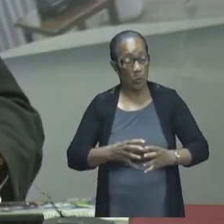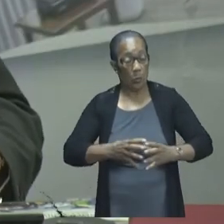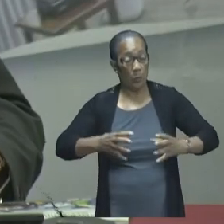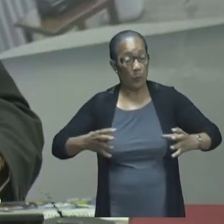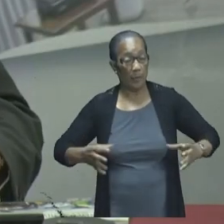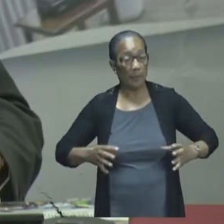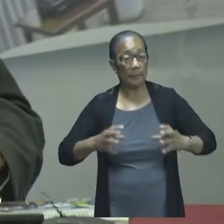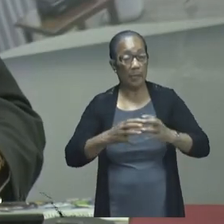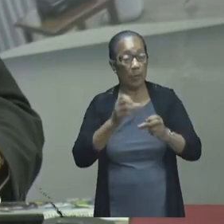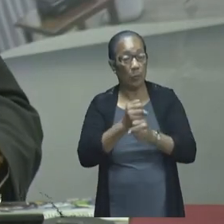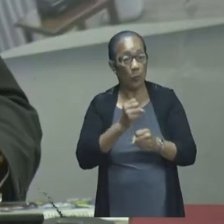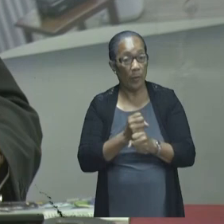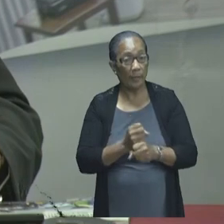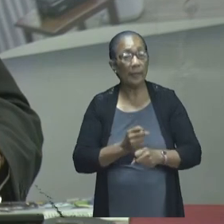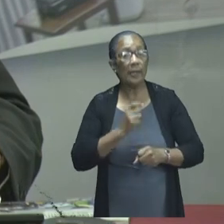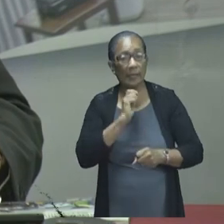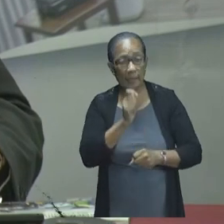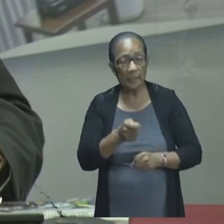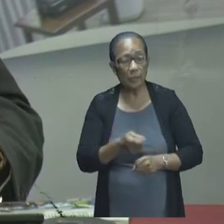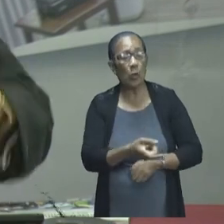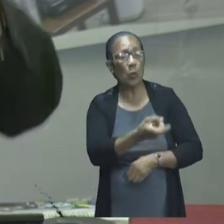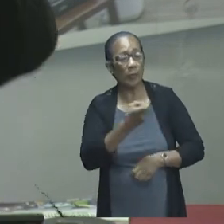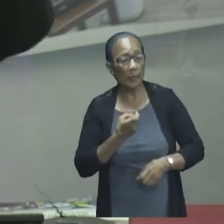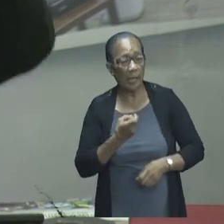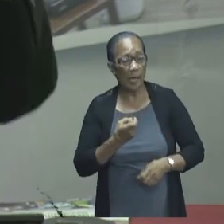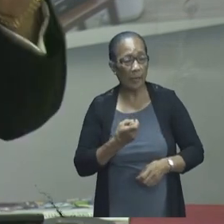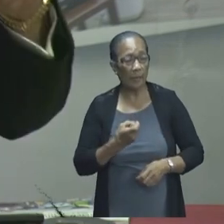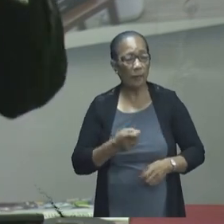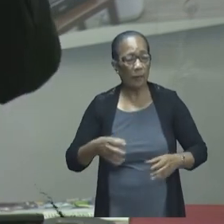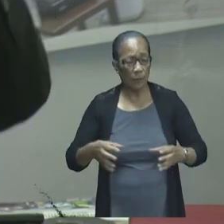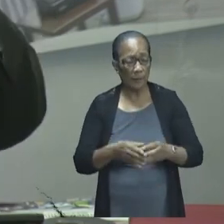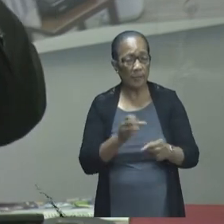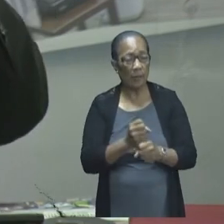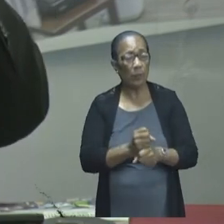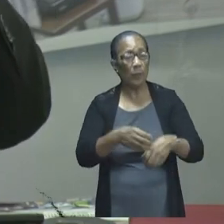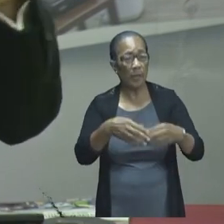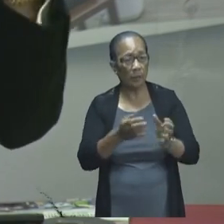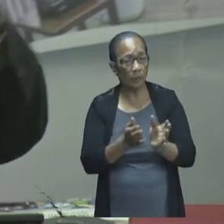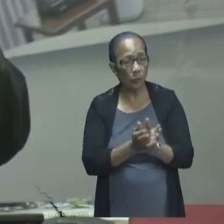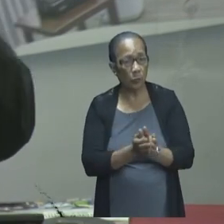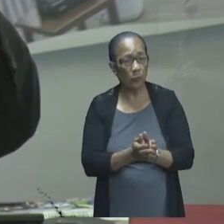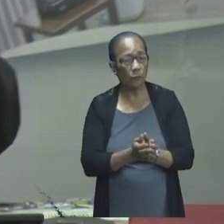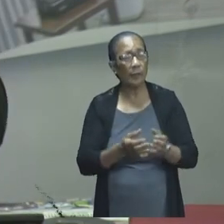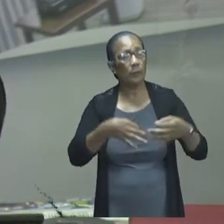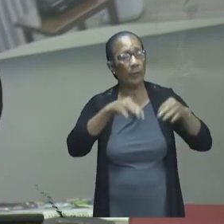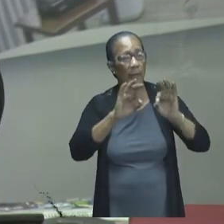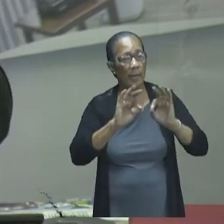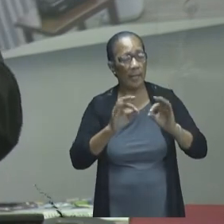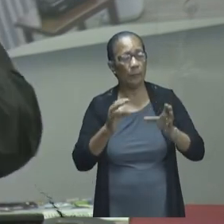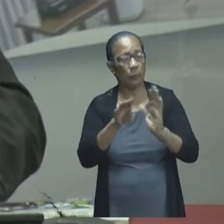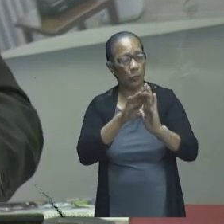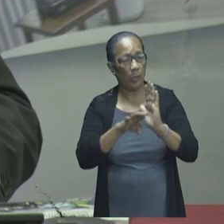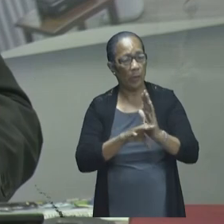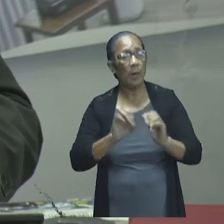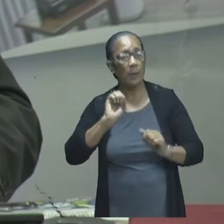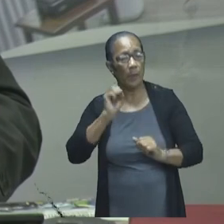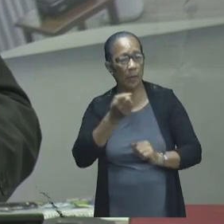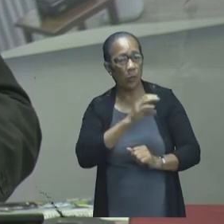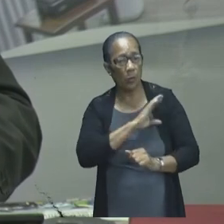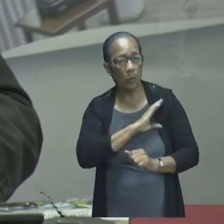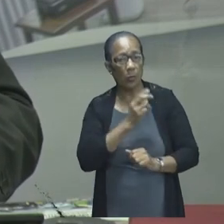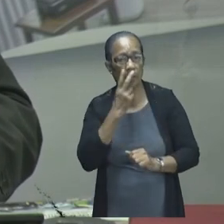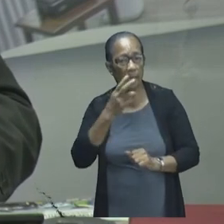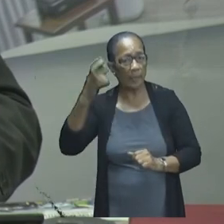is moe zijn om het te bespreken dus de uitdaging van de politie maar niet alleen te kijken naar beleid en programma maar ook te kijken naar de show die er spelen binnen de